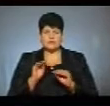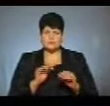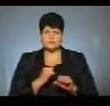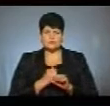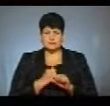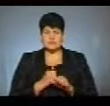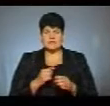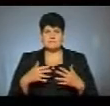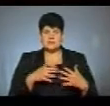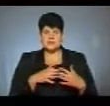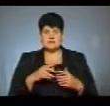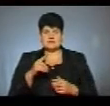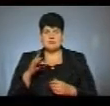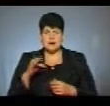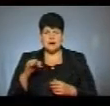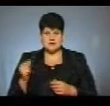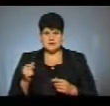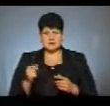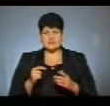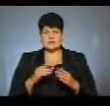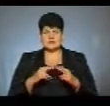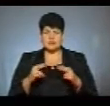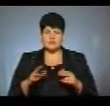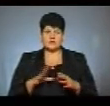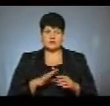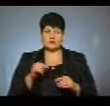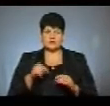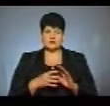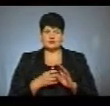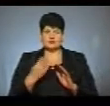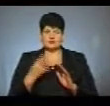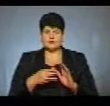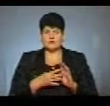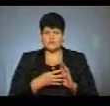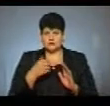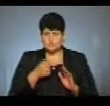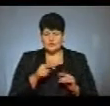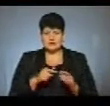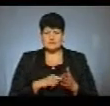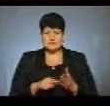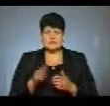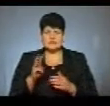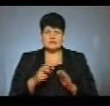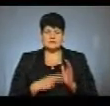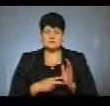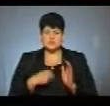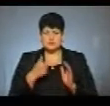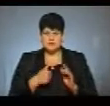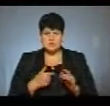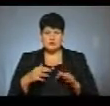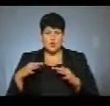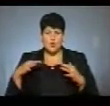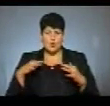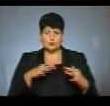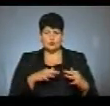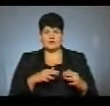під Збаразьким замком, який відбувся у 1649 році. Так відзначили 370-ту річницю облоги Збаразького